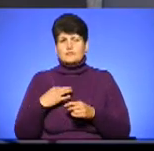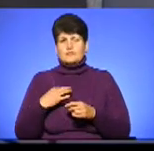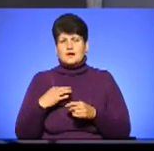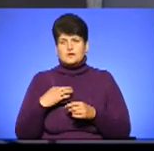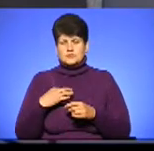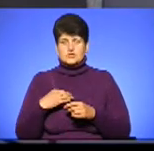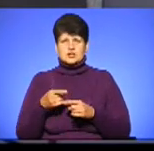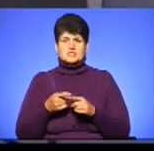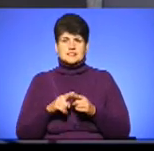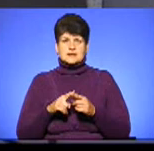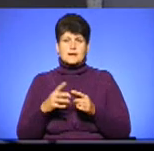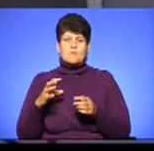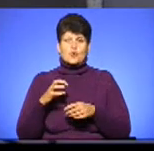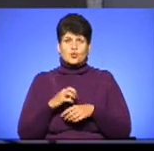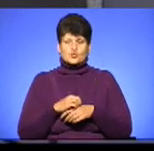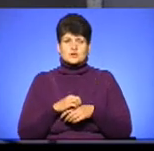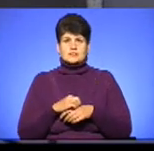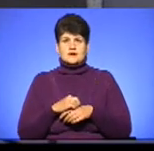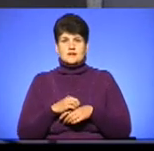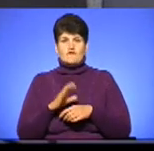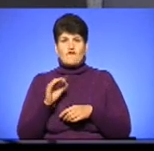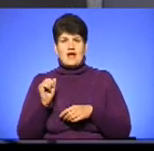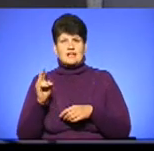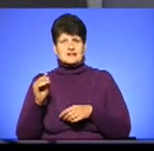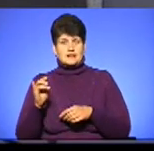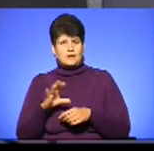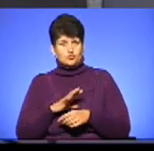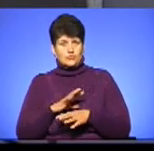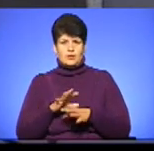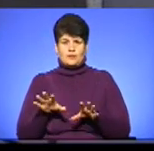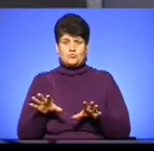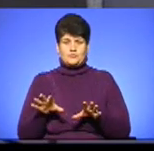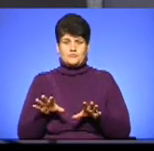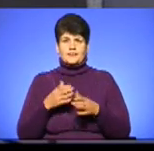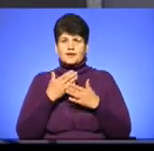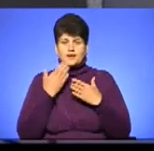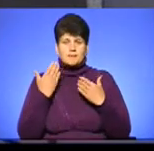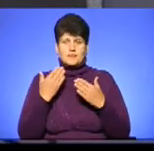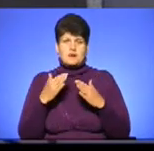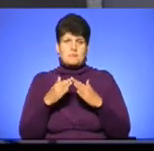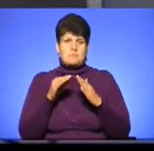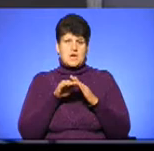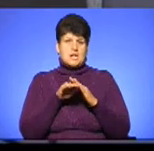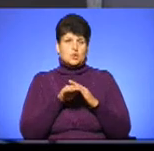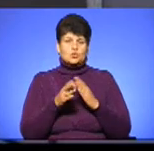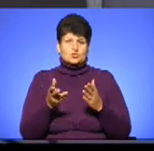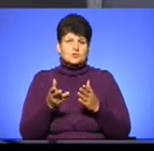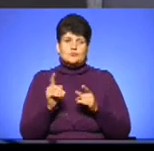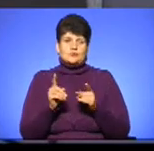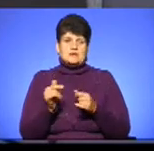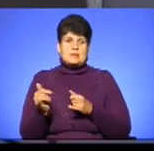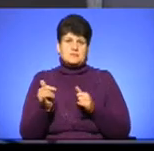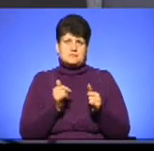вакцина, навіть собака, навіть перепрошую, вакцинована. І нема притулків для достатньої кількості, щоб